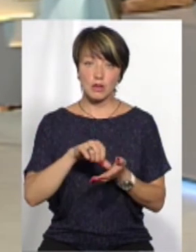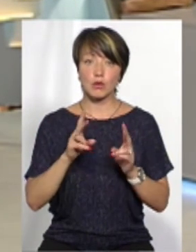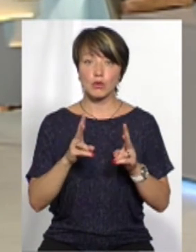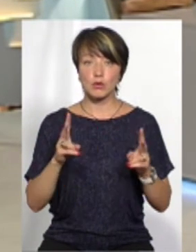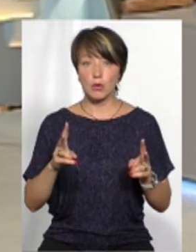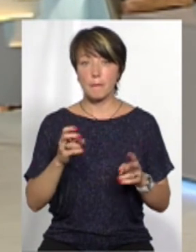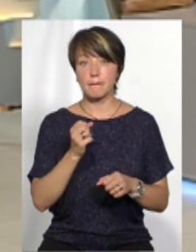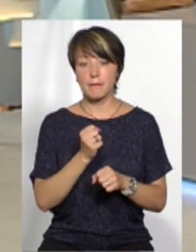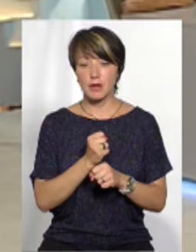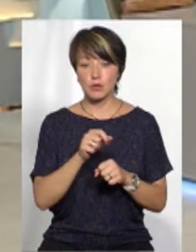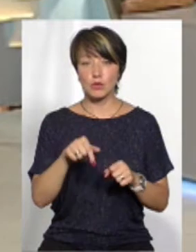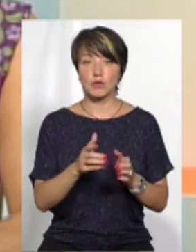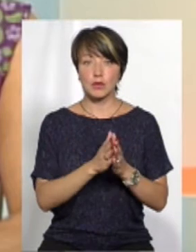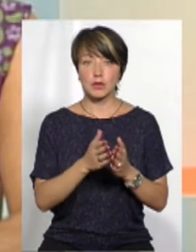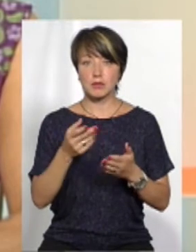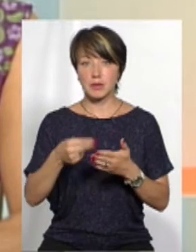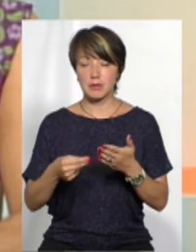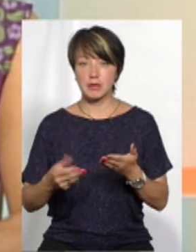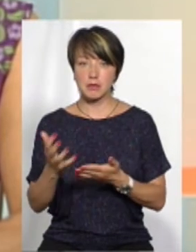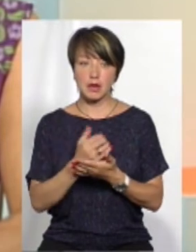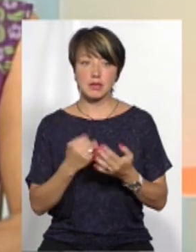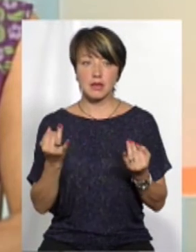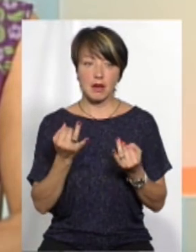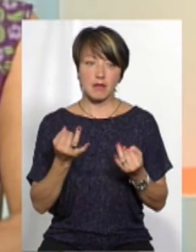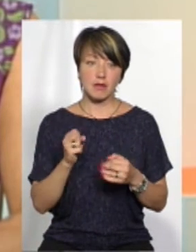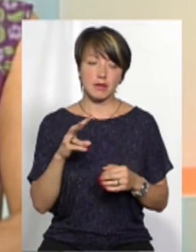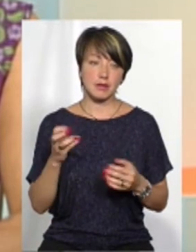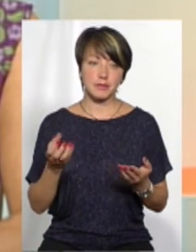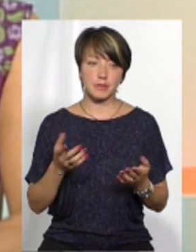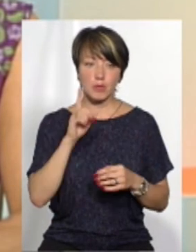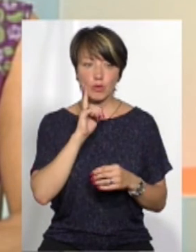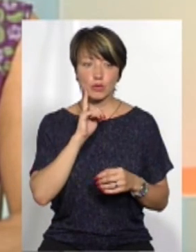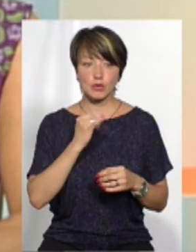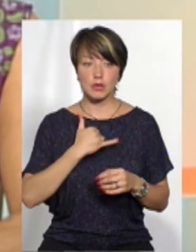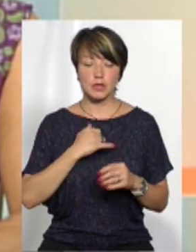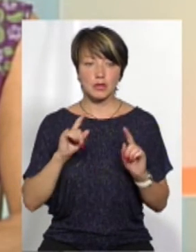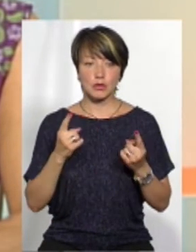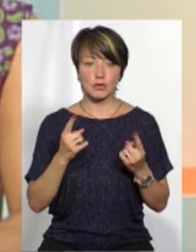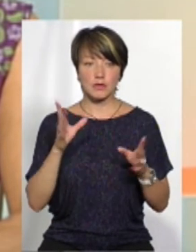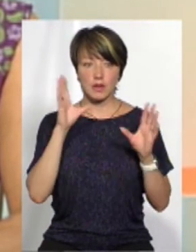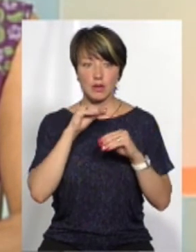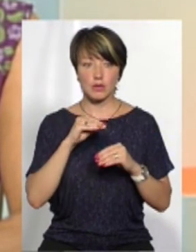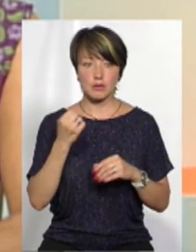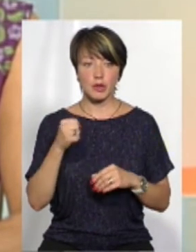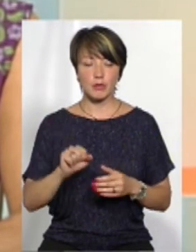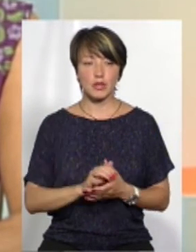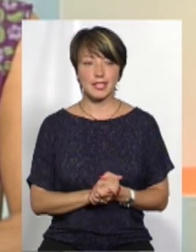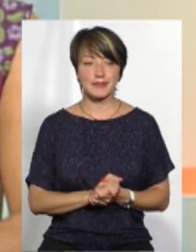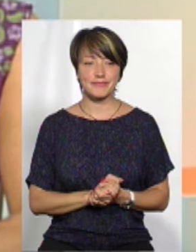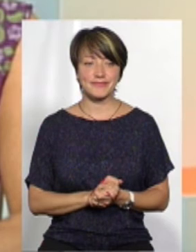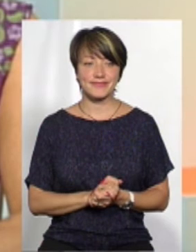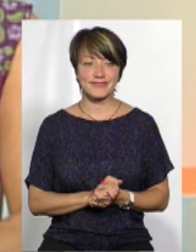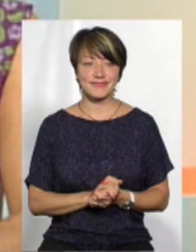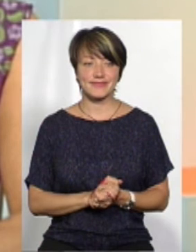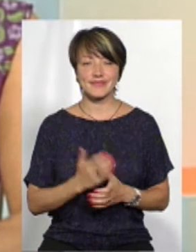просить голосувати, ходить, збирає підписи. Ну, воно також цікаво, але поки що нам там не дуже вдалося перемогти.